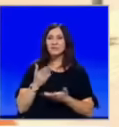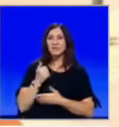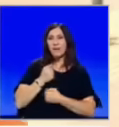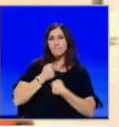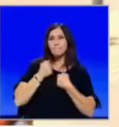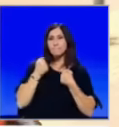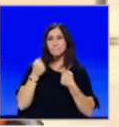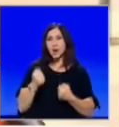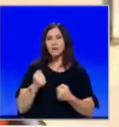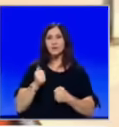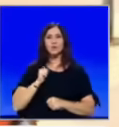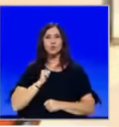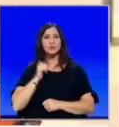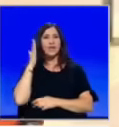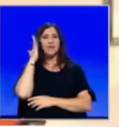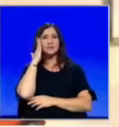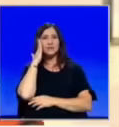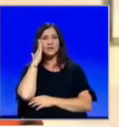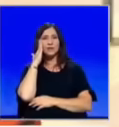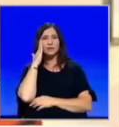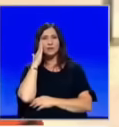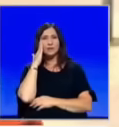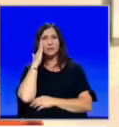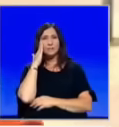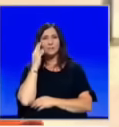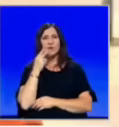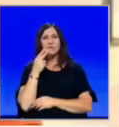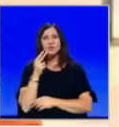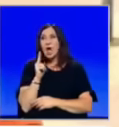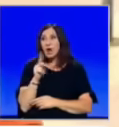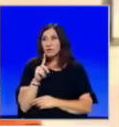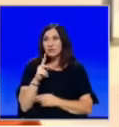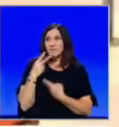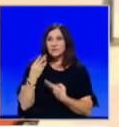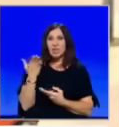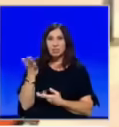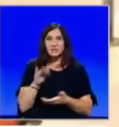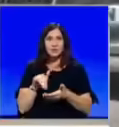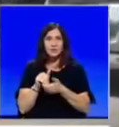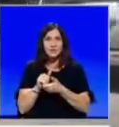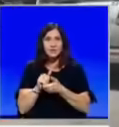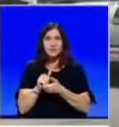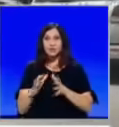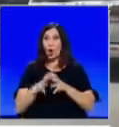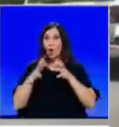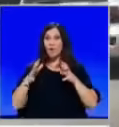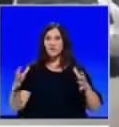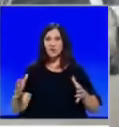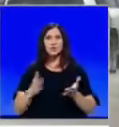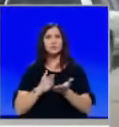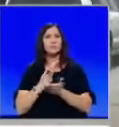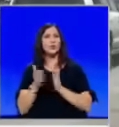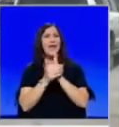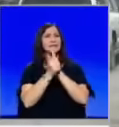за сигурността на страната. Вижте, как да не представляват? Те се организират и се увеличават.